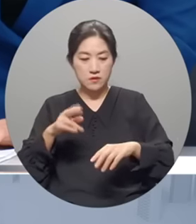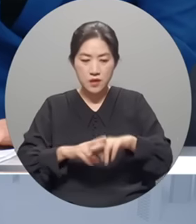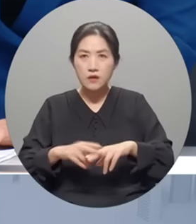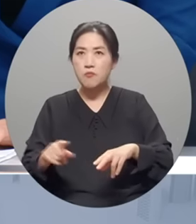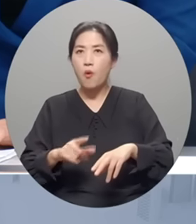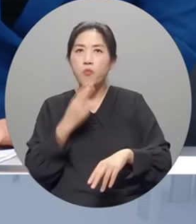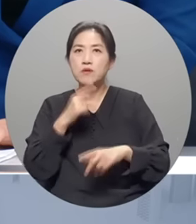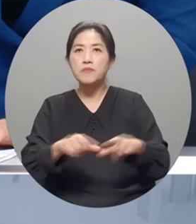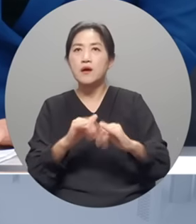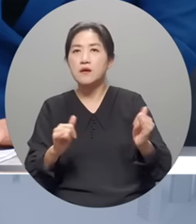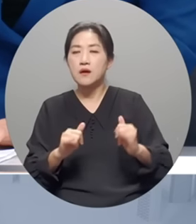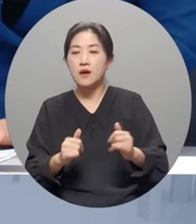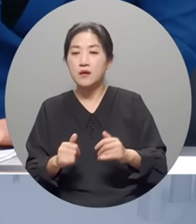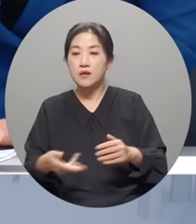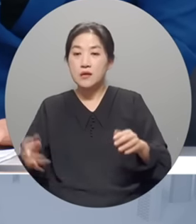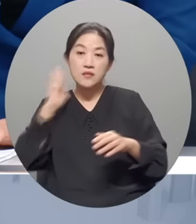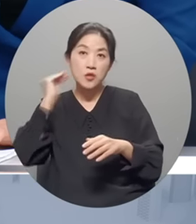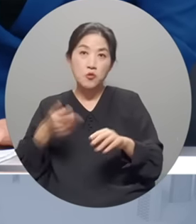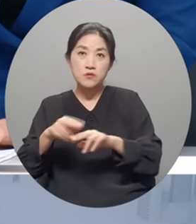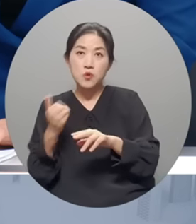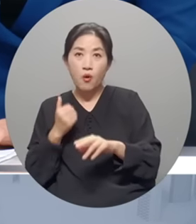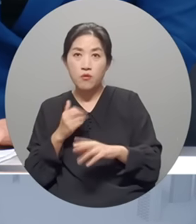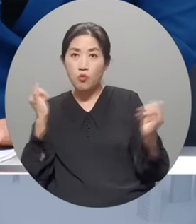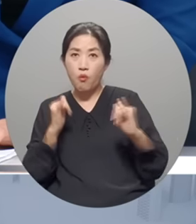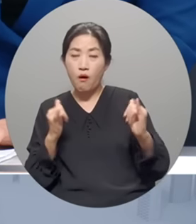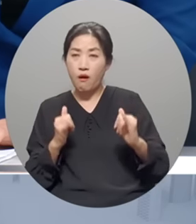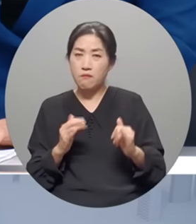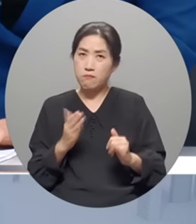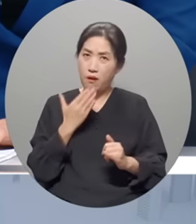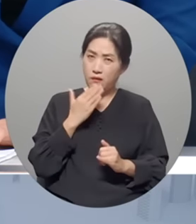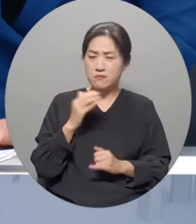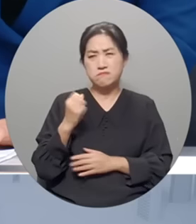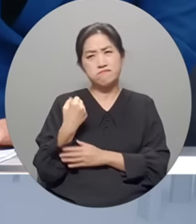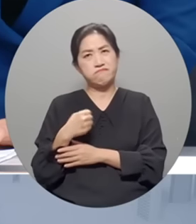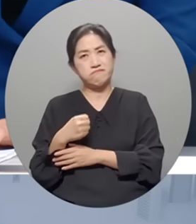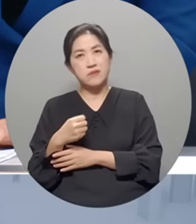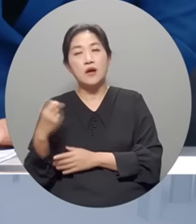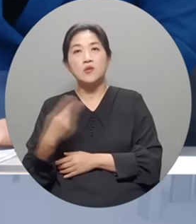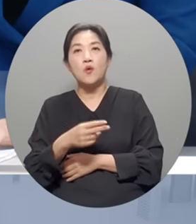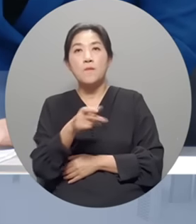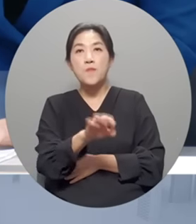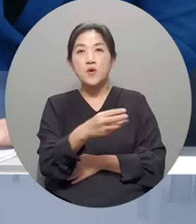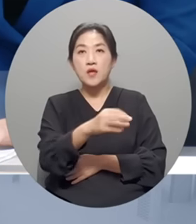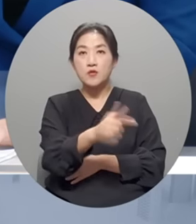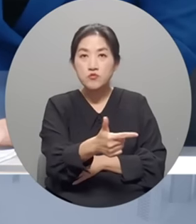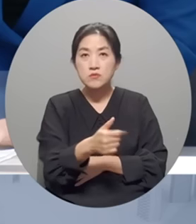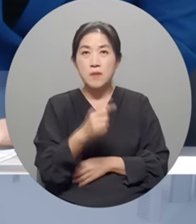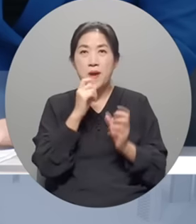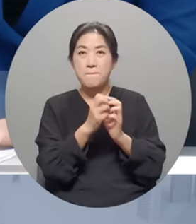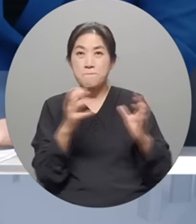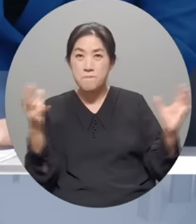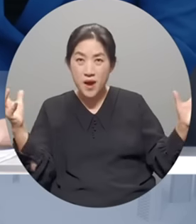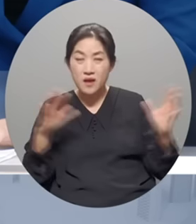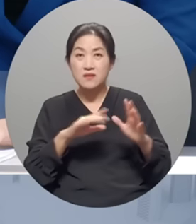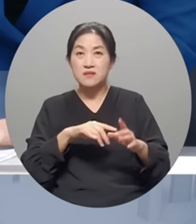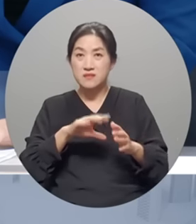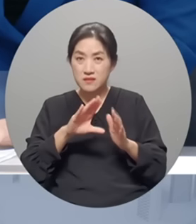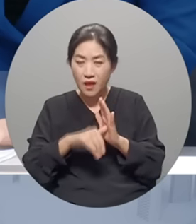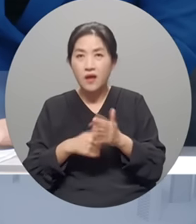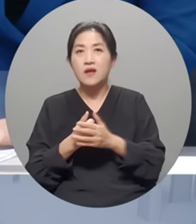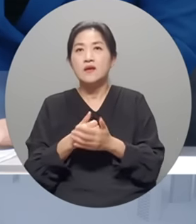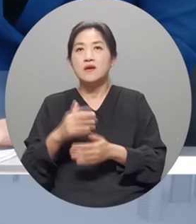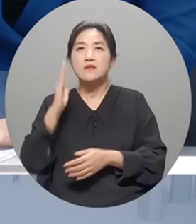없는 민관인과 취임 전날 통화한 점도 쉽게 납득이 가진 않습니다. 더구나 명태균 씨 파문이 불거진 초기 대통령실은